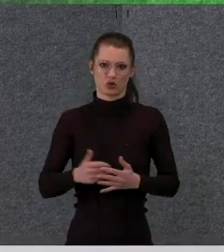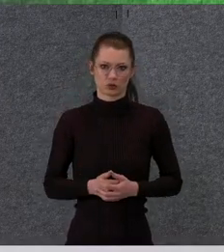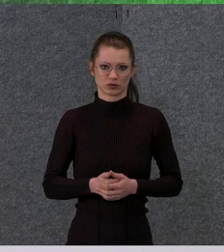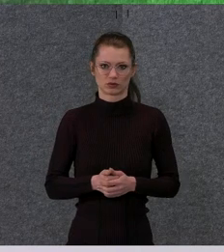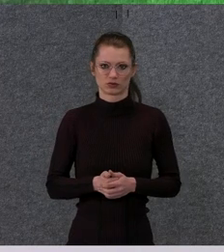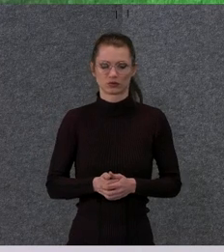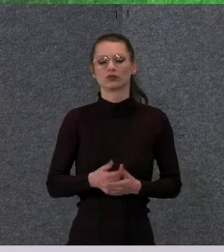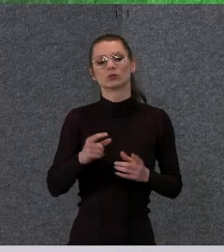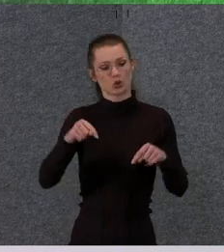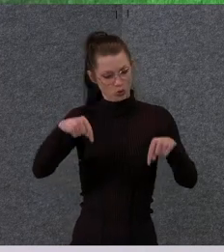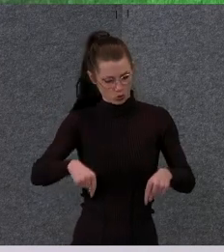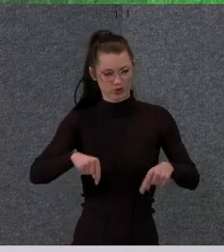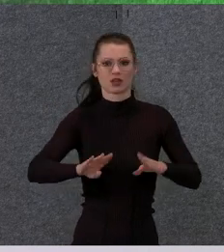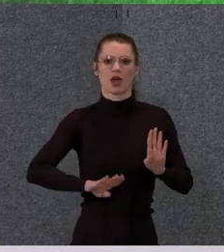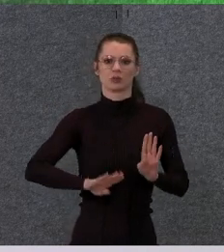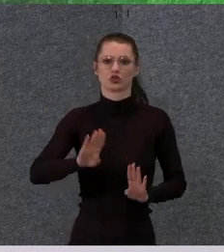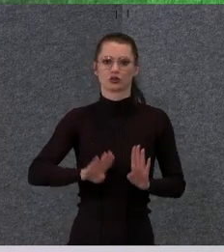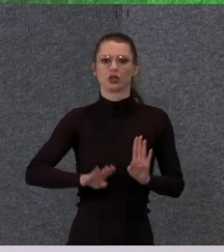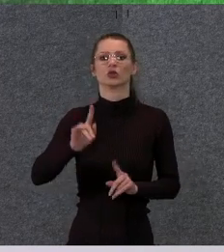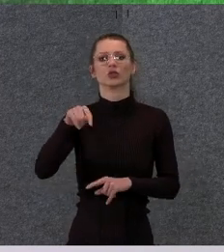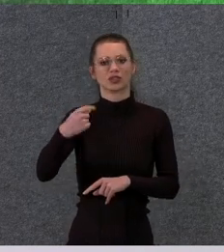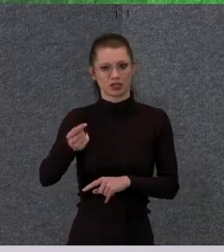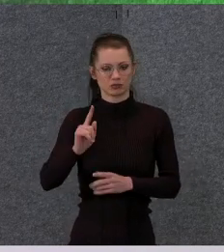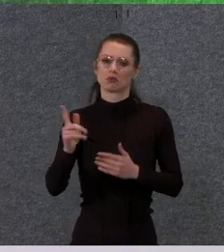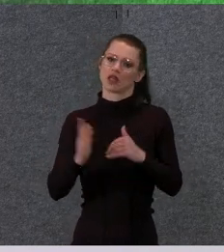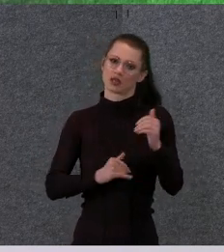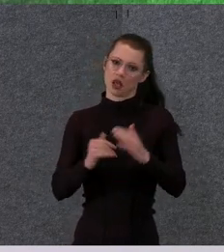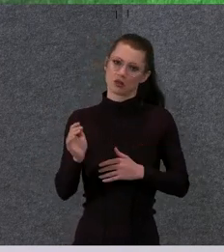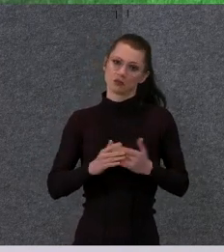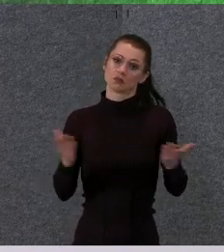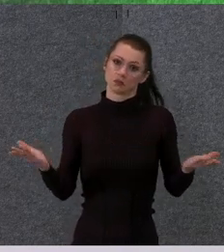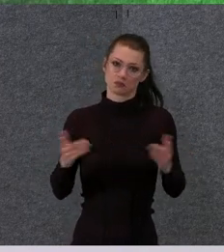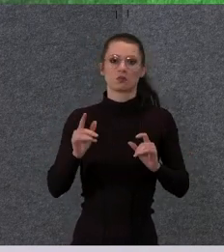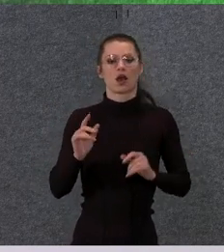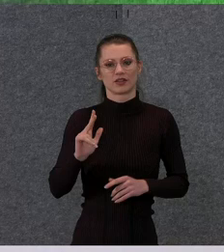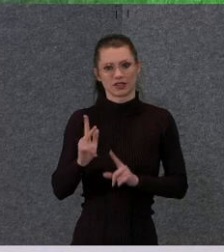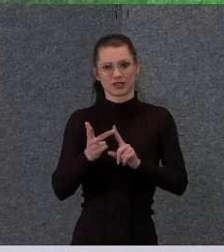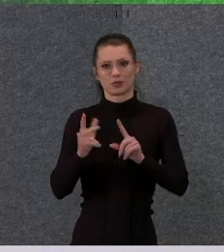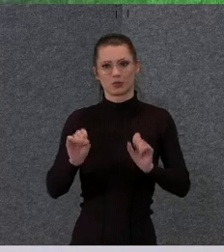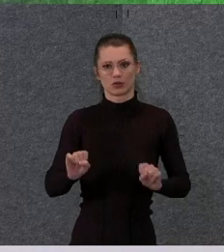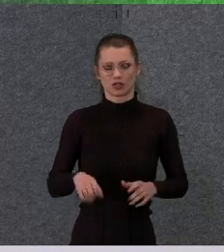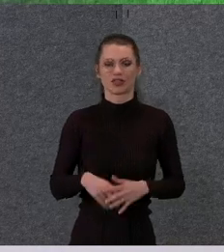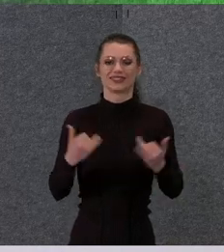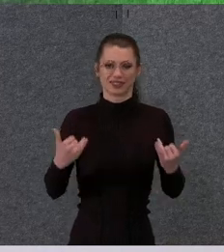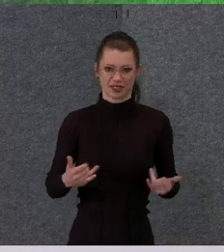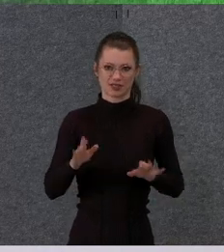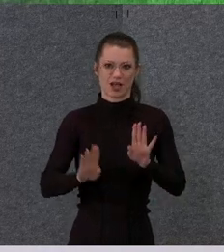eine Abstimmung heute. Und dann gibt es natürlich noch die Möglichkeit, euch zu enthalten. Ich eröffne hiermit die Abstimmung.